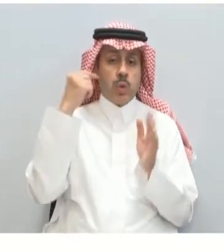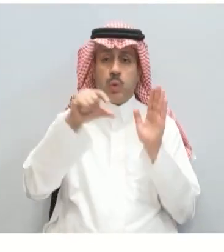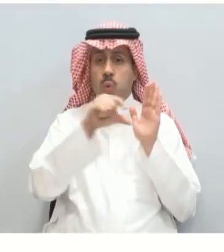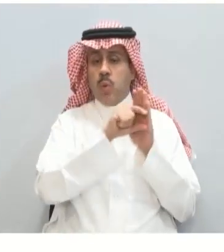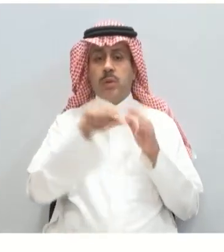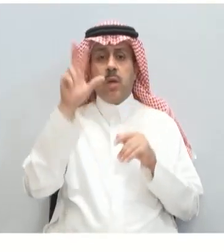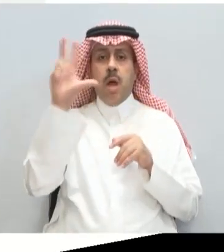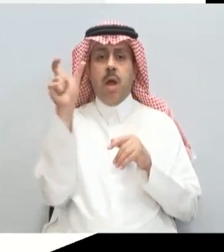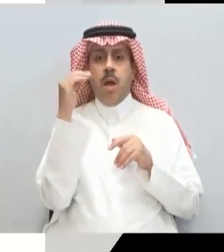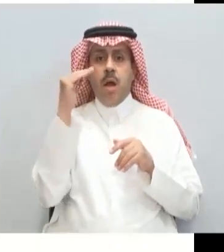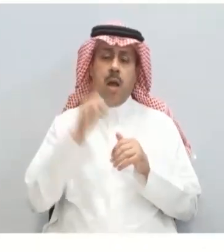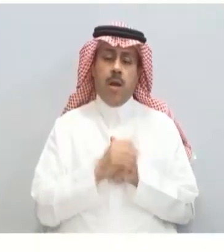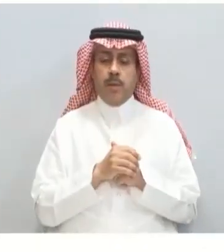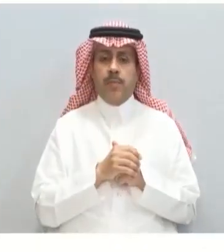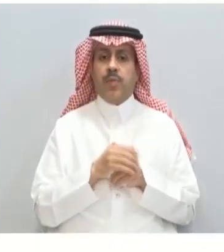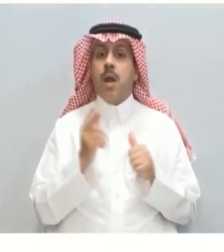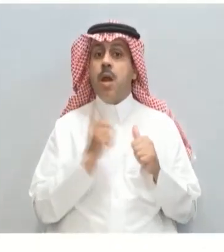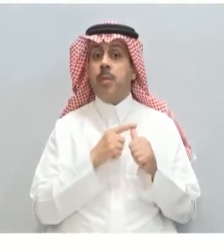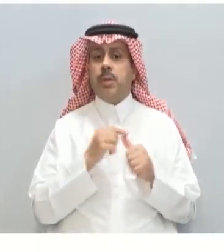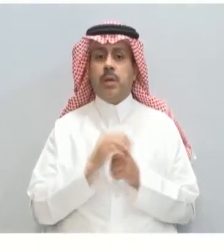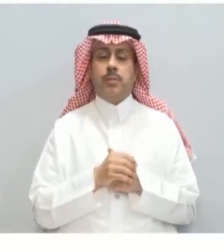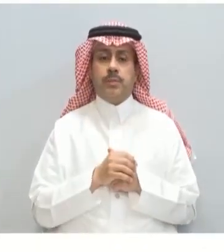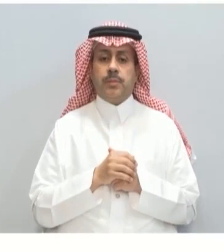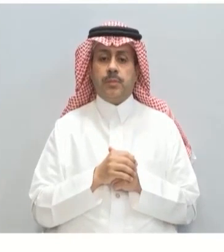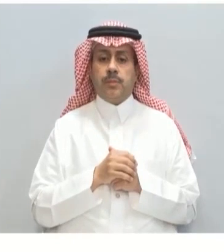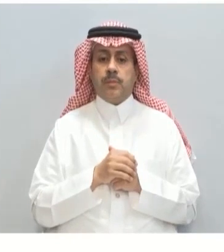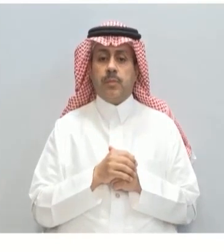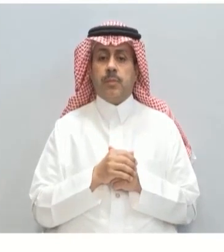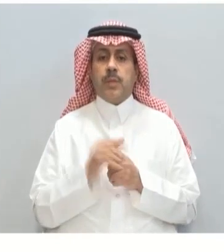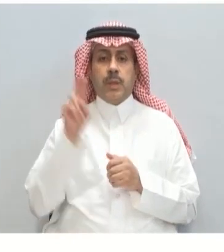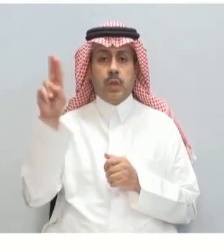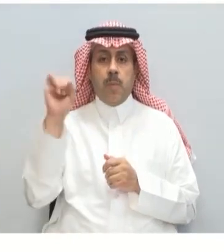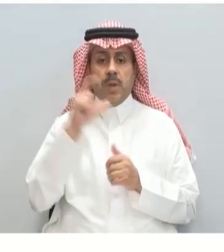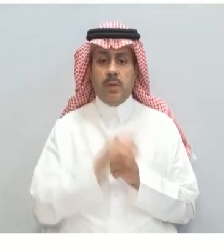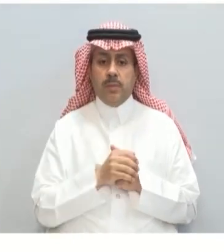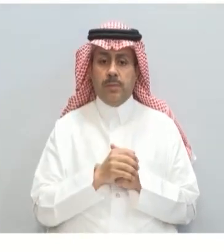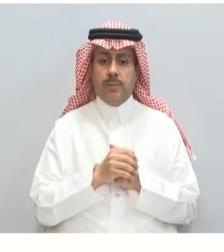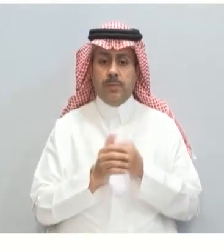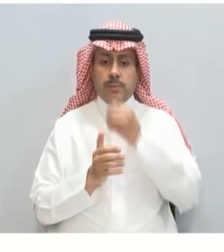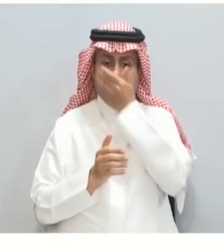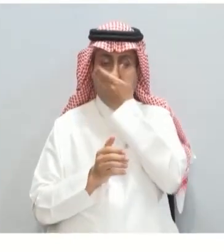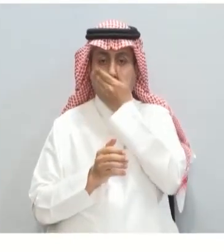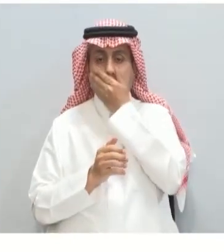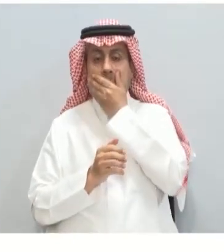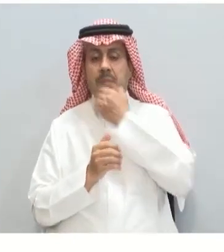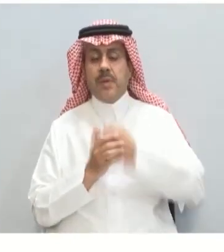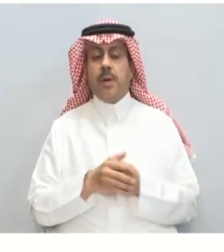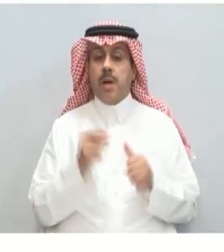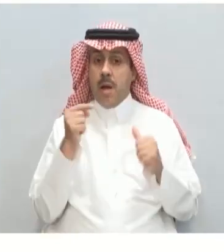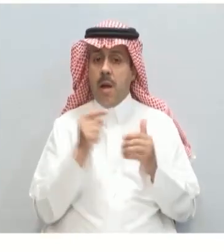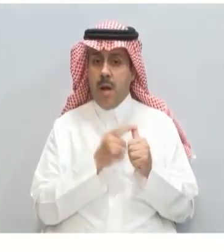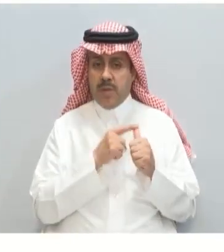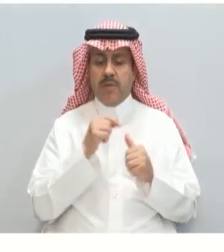النحل على بركه الله نبدا بهذا المدخل وهذا التمهيد الذي من خلاله ندخل الى جو